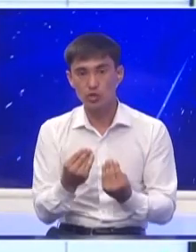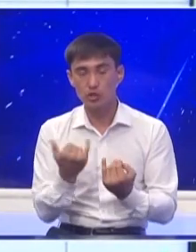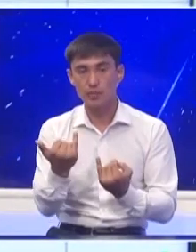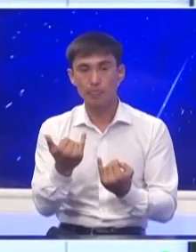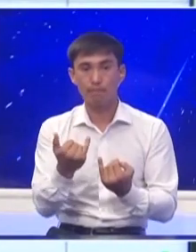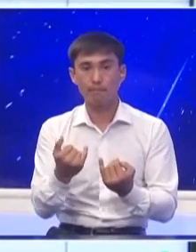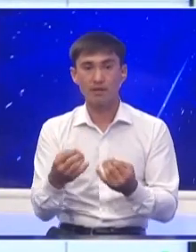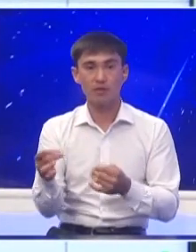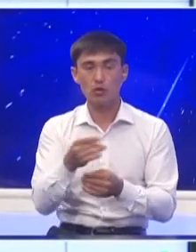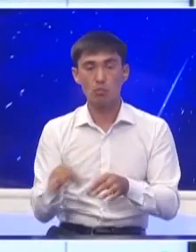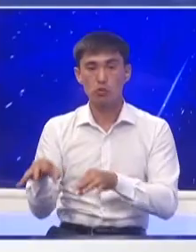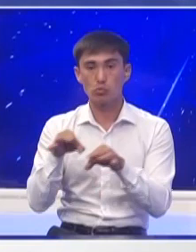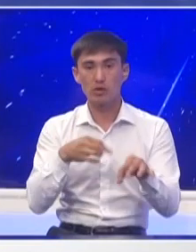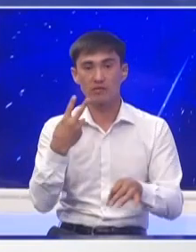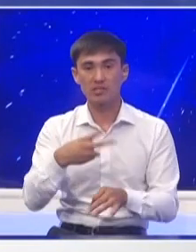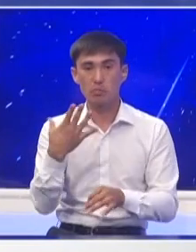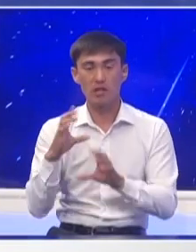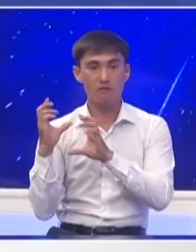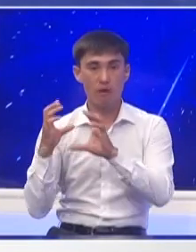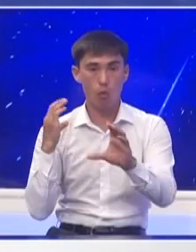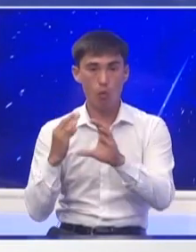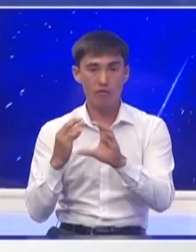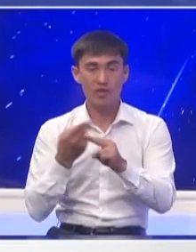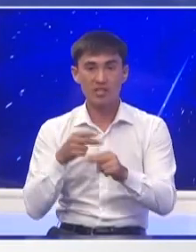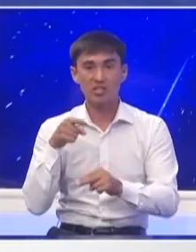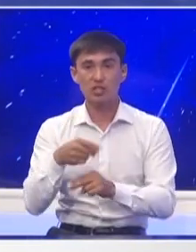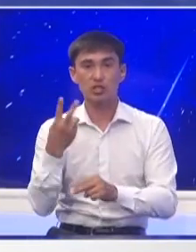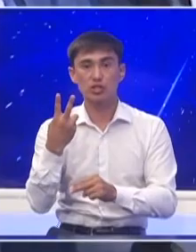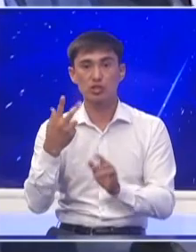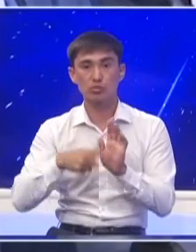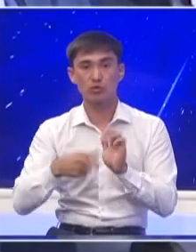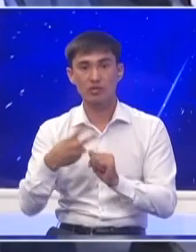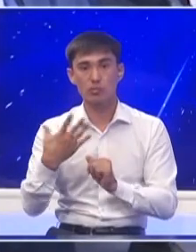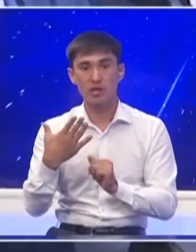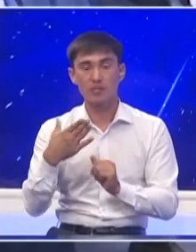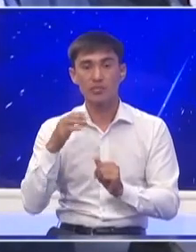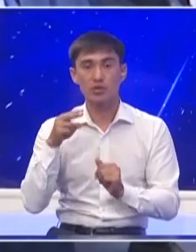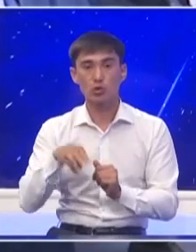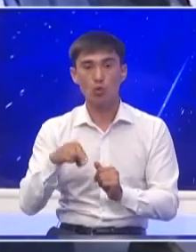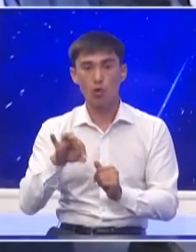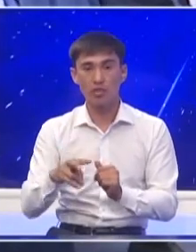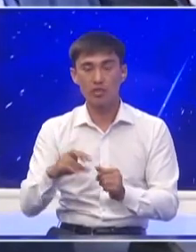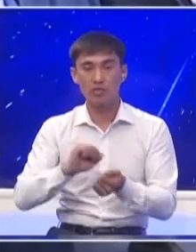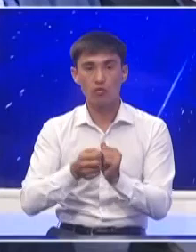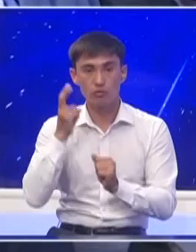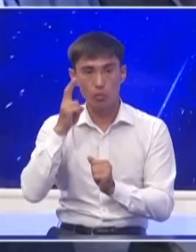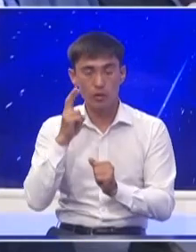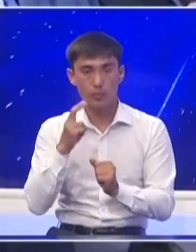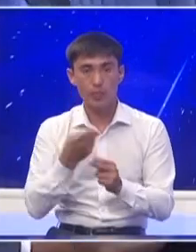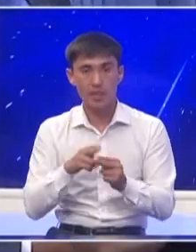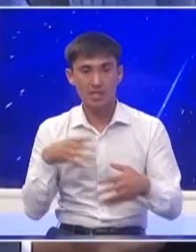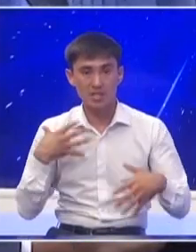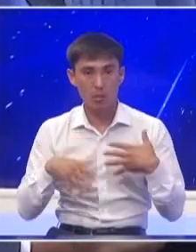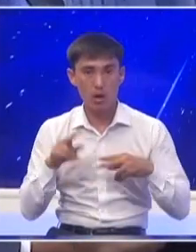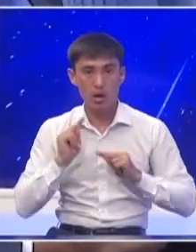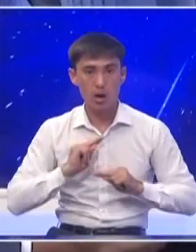регион в сутки поступает около 25 вагонов, а это 1725 тонн твердого топлива. Наряду с этим отмечена слабая работа